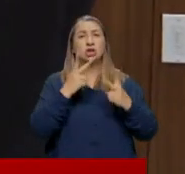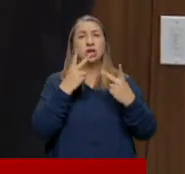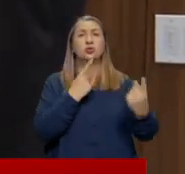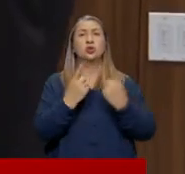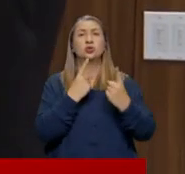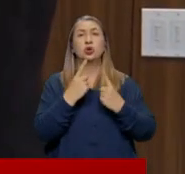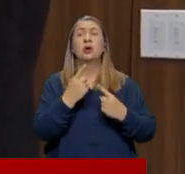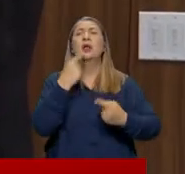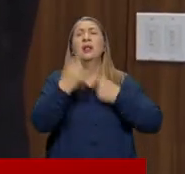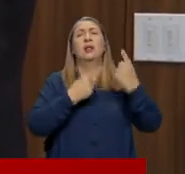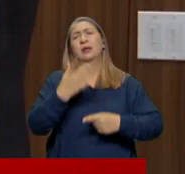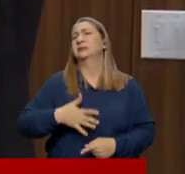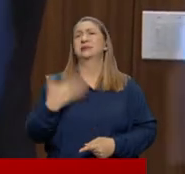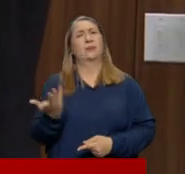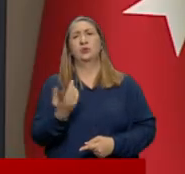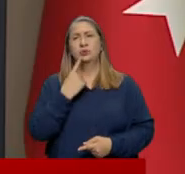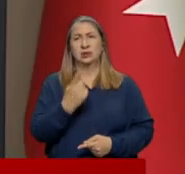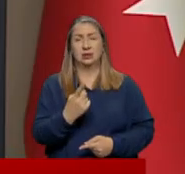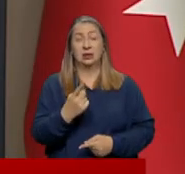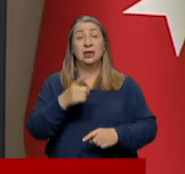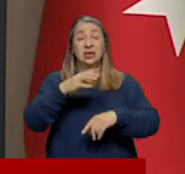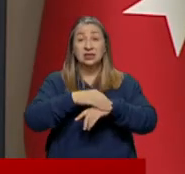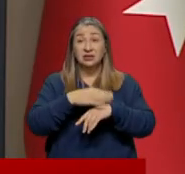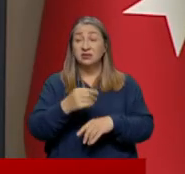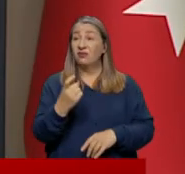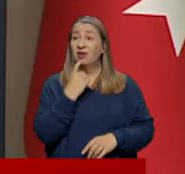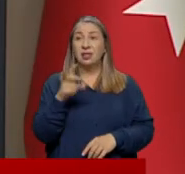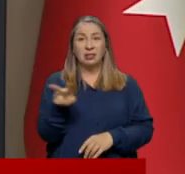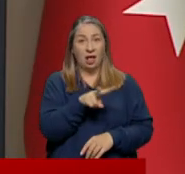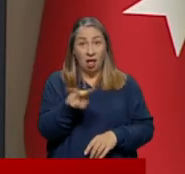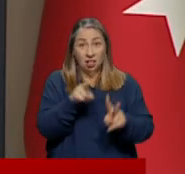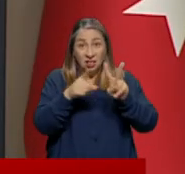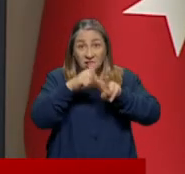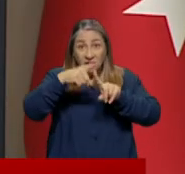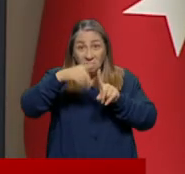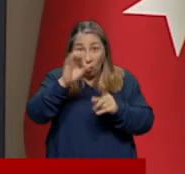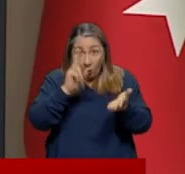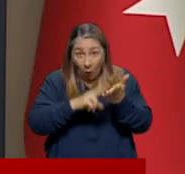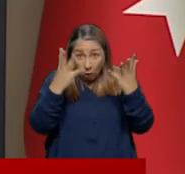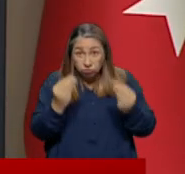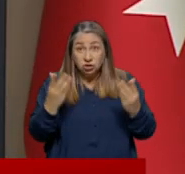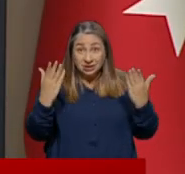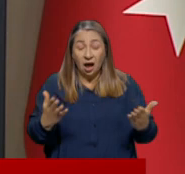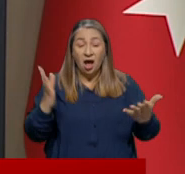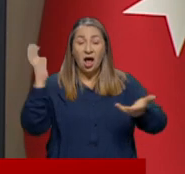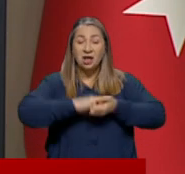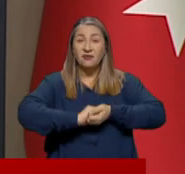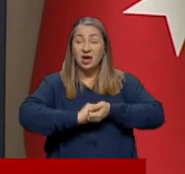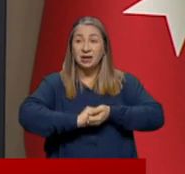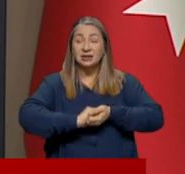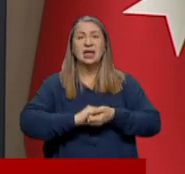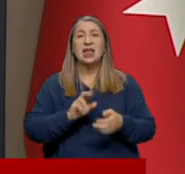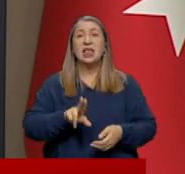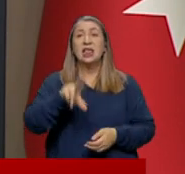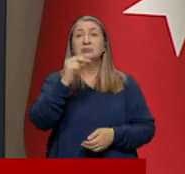konuştu kurulaf istemiyoruz dedi İsveç ve Finlandiya NATO'ya üye olacaklar sa ittifakın